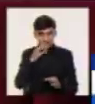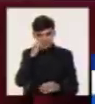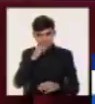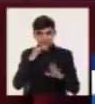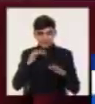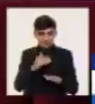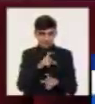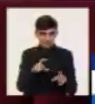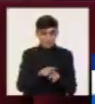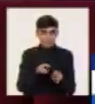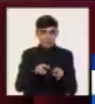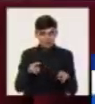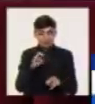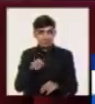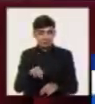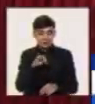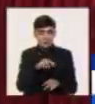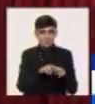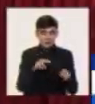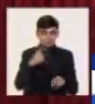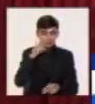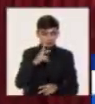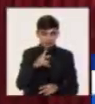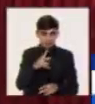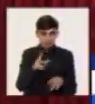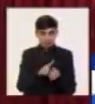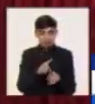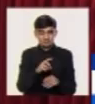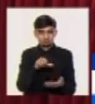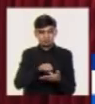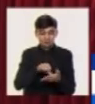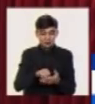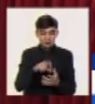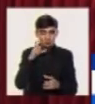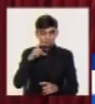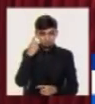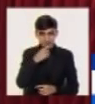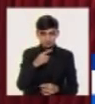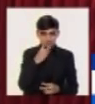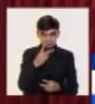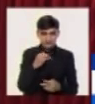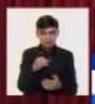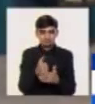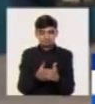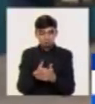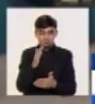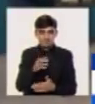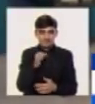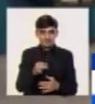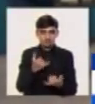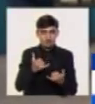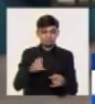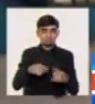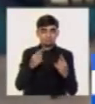Қазақстан азаматтарының партияға емес, сол партия ұсынған кандидаттардың жеке тұлғасына қарап дауыс беретінің айғағы дейді. Ал дамыған